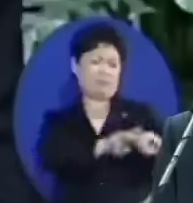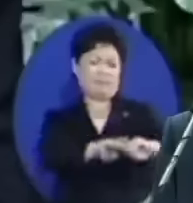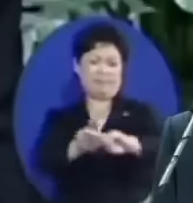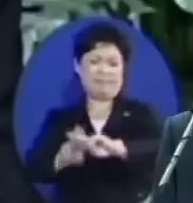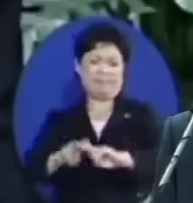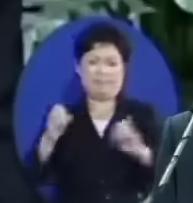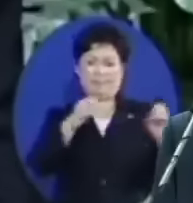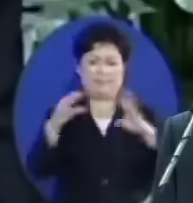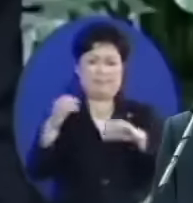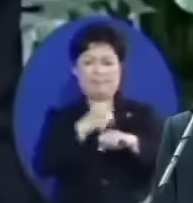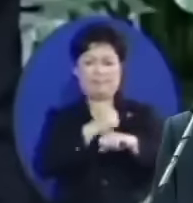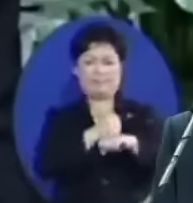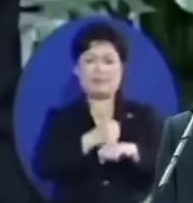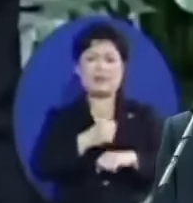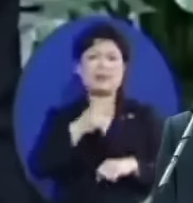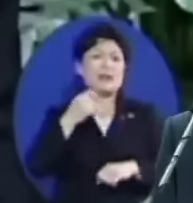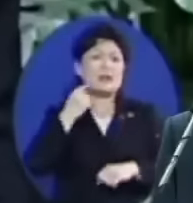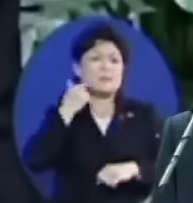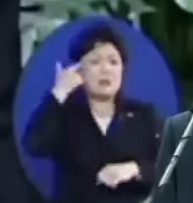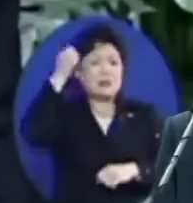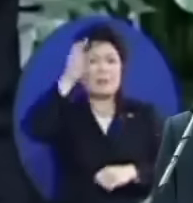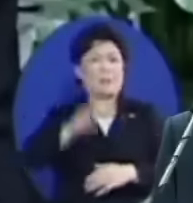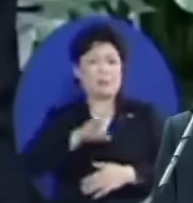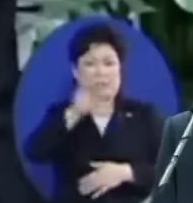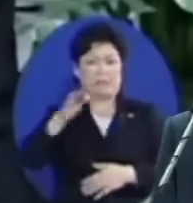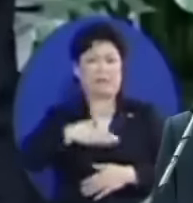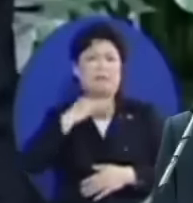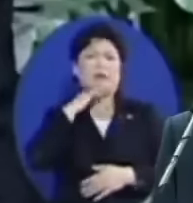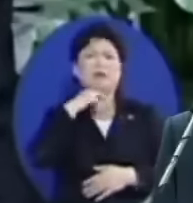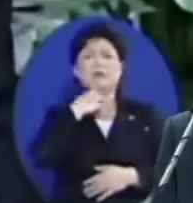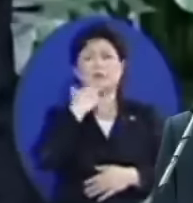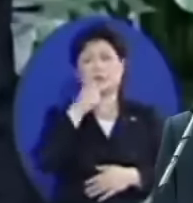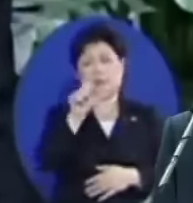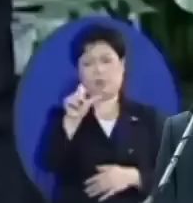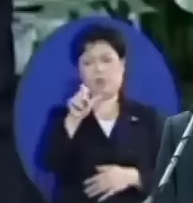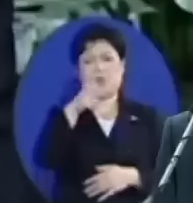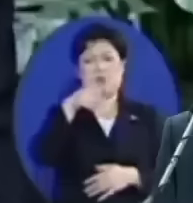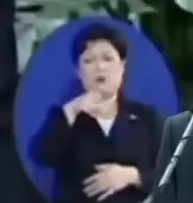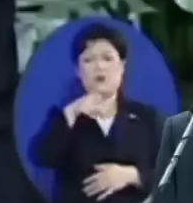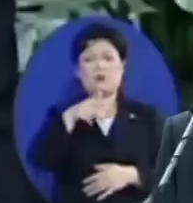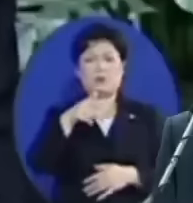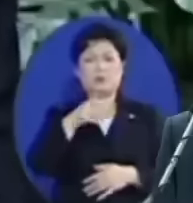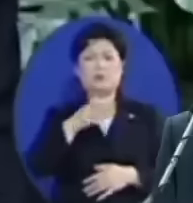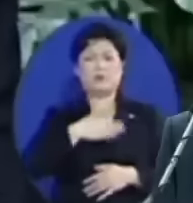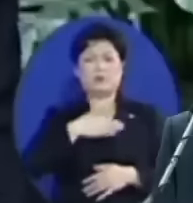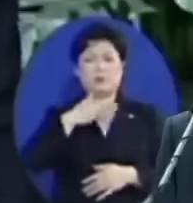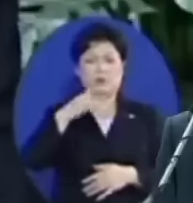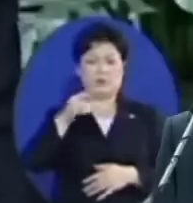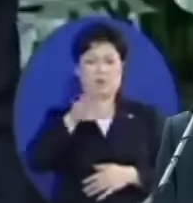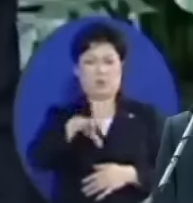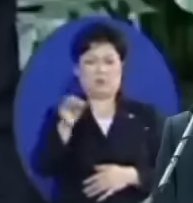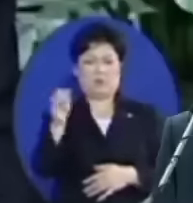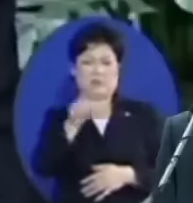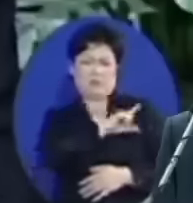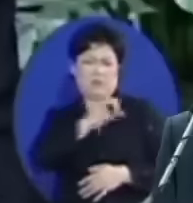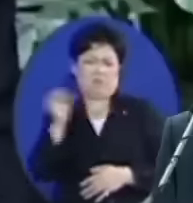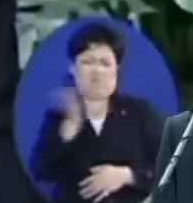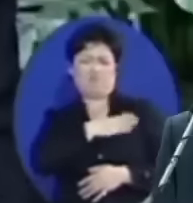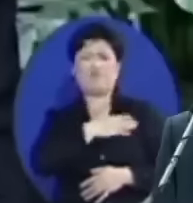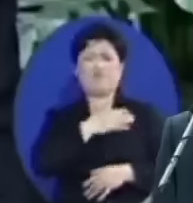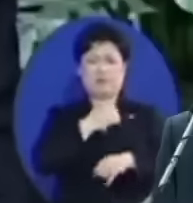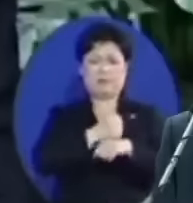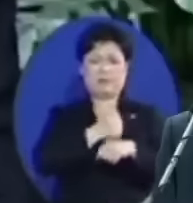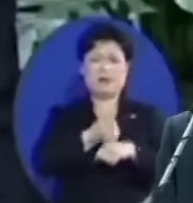하는 말이 빌리 그라함 목사님 나는 75세요 카리비안에서 제일 큰 부자입니다. 멋진 요트가